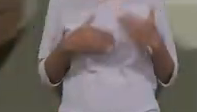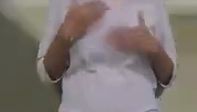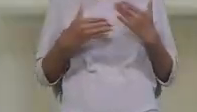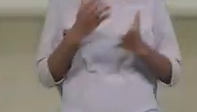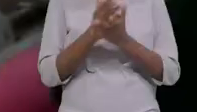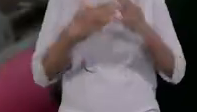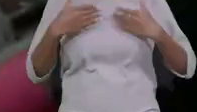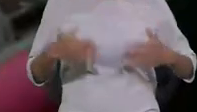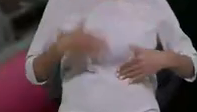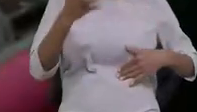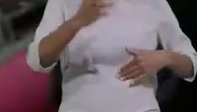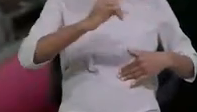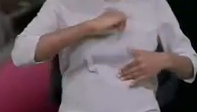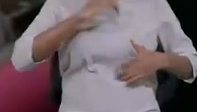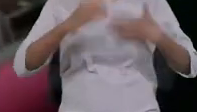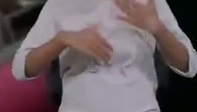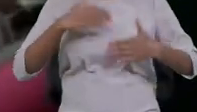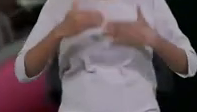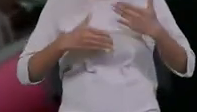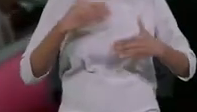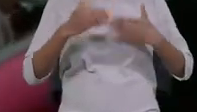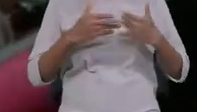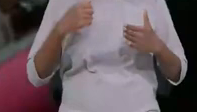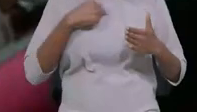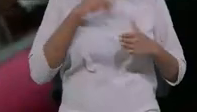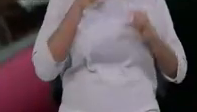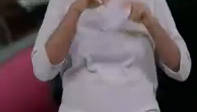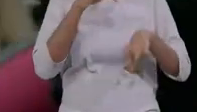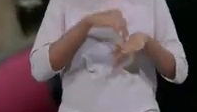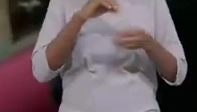Je me réjouis. Quelqu'un là-bas, je me réjouis.